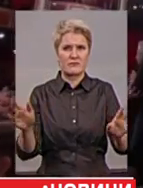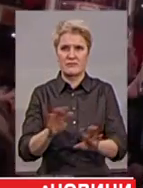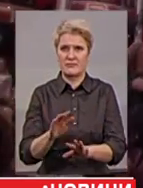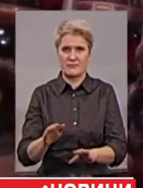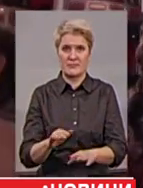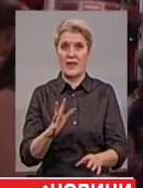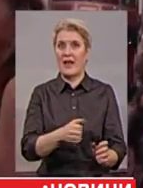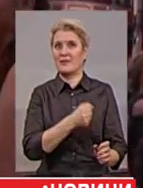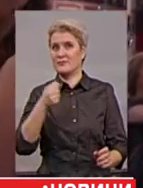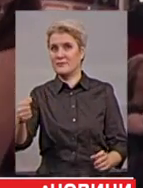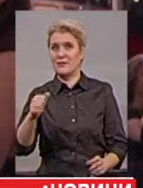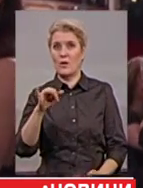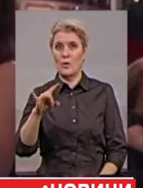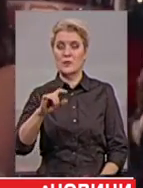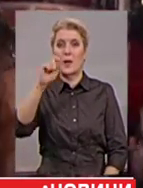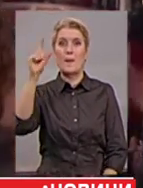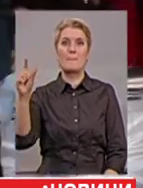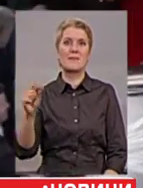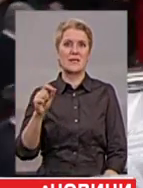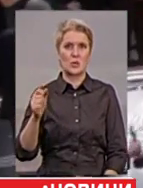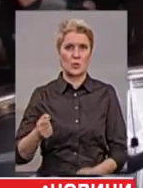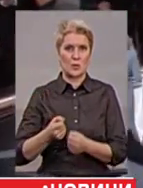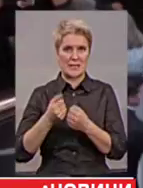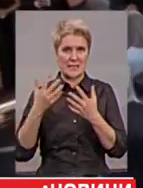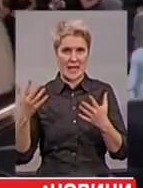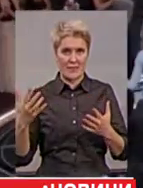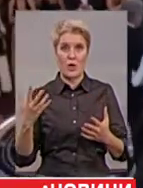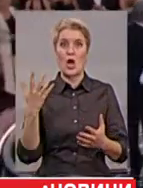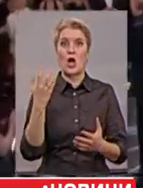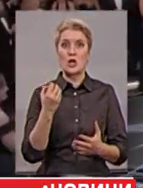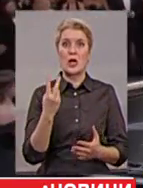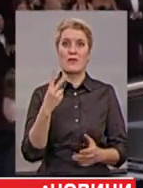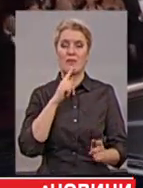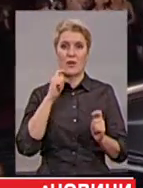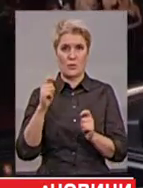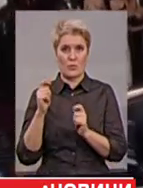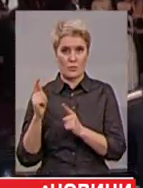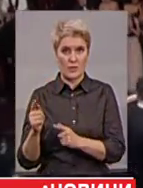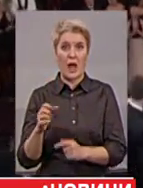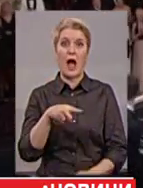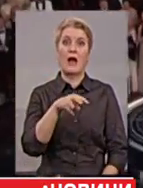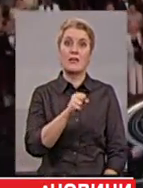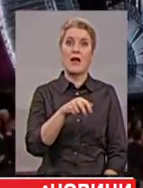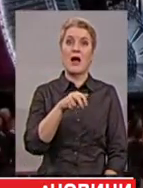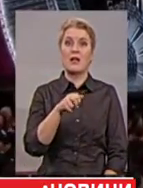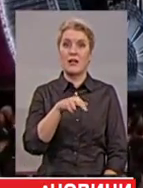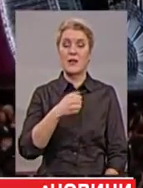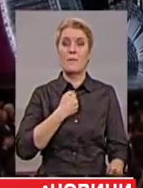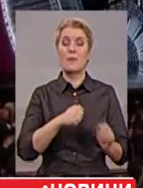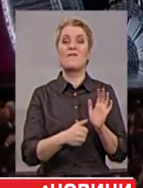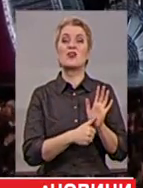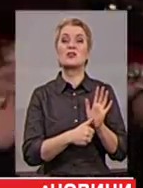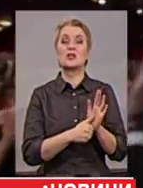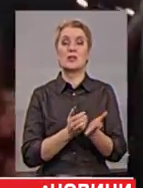І таки віддали Оскар «Місячному сяйву». Стрічка здобула ще дві нагороди, а от «Ла-Ла Ленд» загалом приміг у 6 номінаціях. Журі